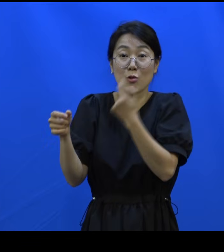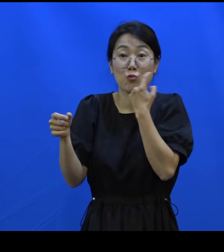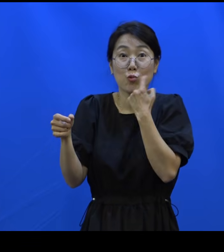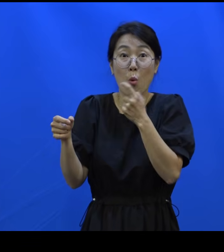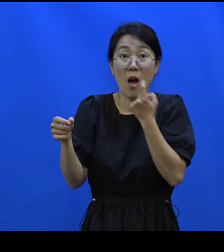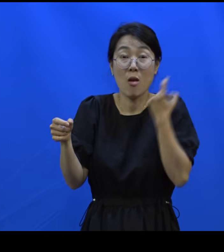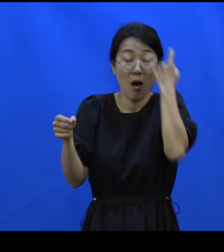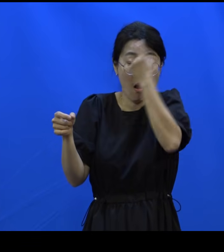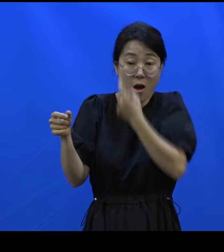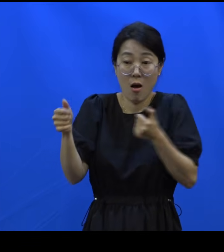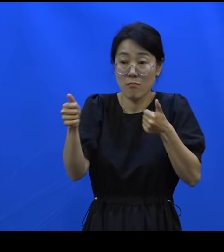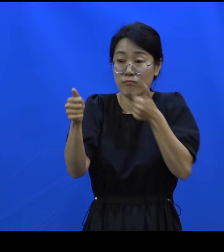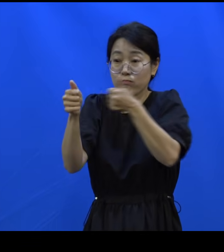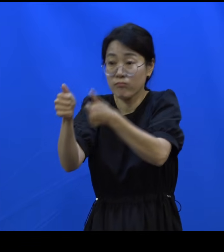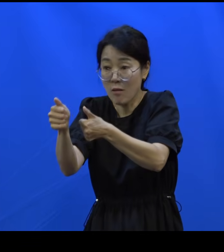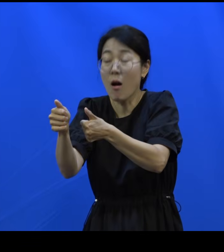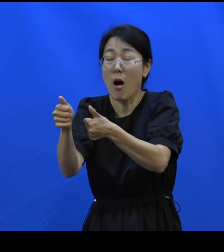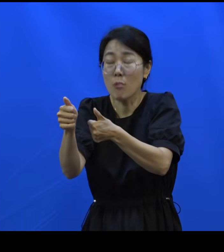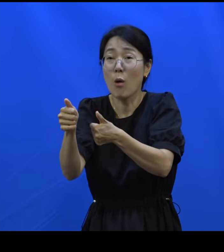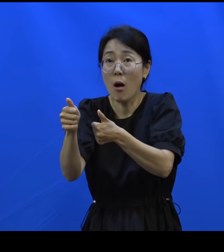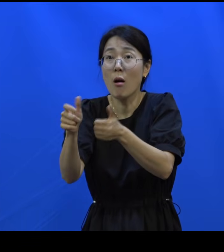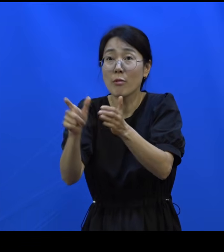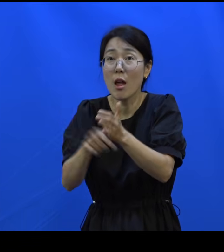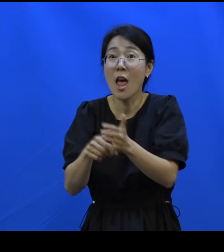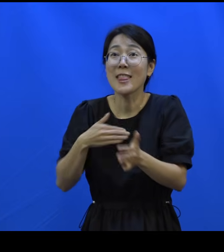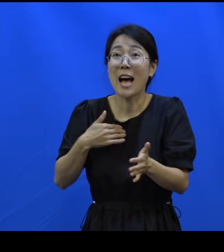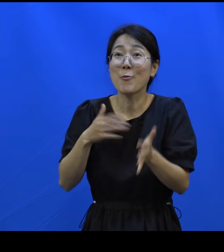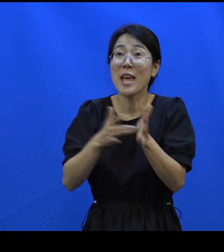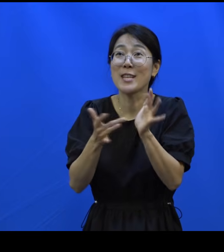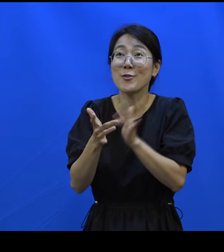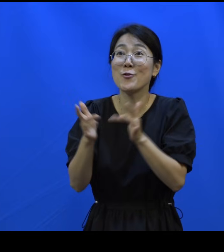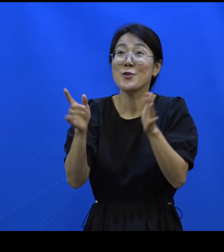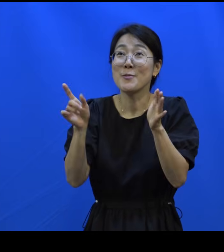그들은 말하는 것과 너무 다르게 살아. 그 위선에